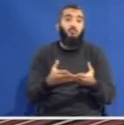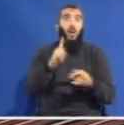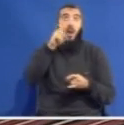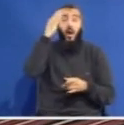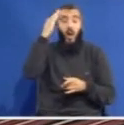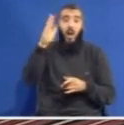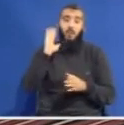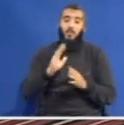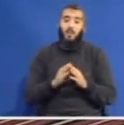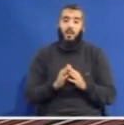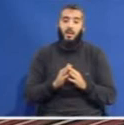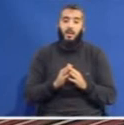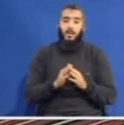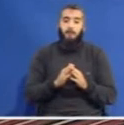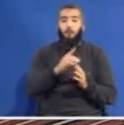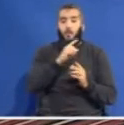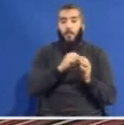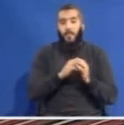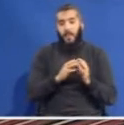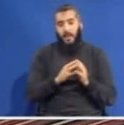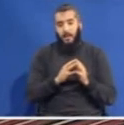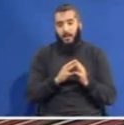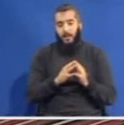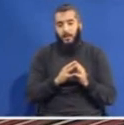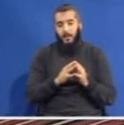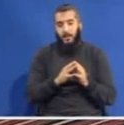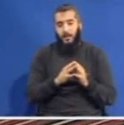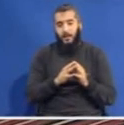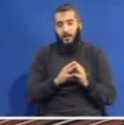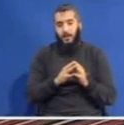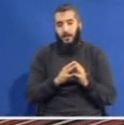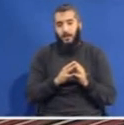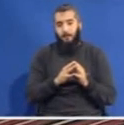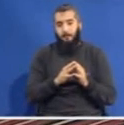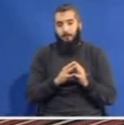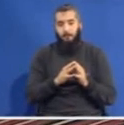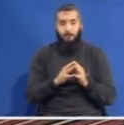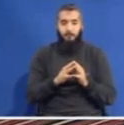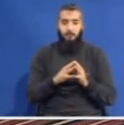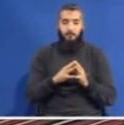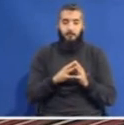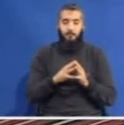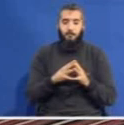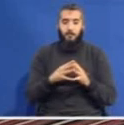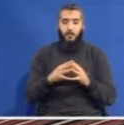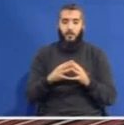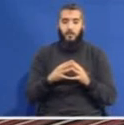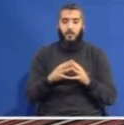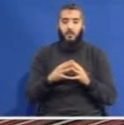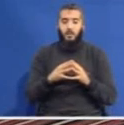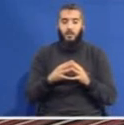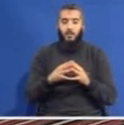يوفقك ويفتح علينا وعليك ان شاء الله. وحبيت تفهمني على الصالات بزاف خاطر راني نغرم سمعتكم على